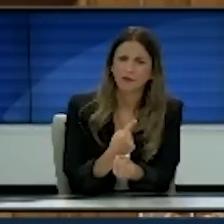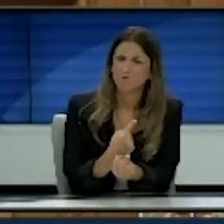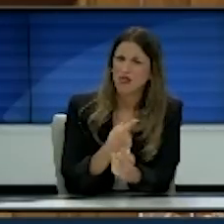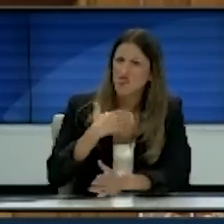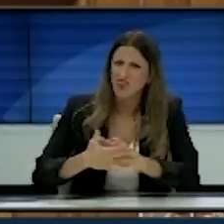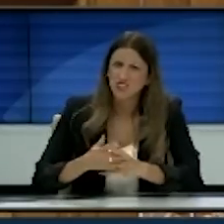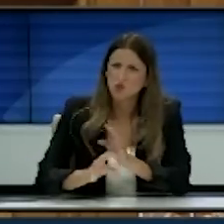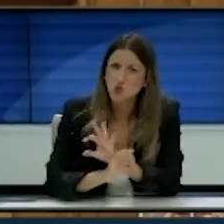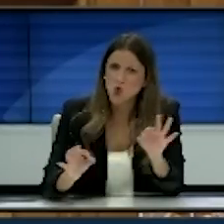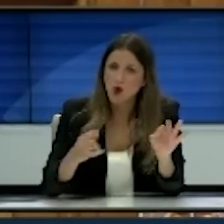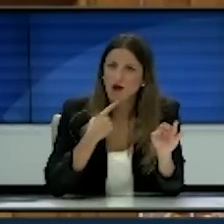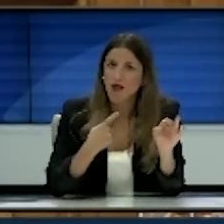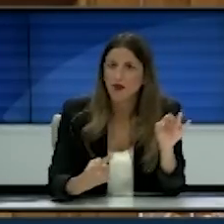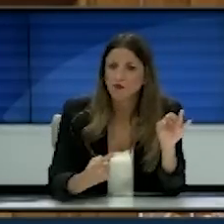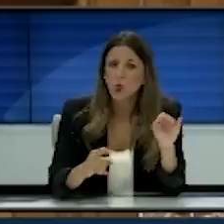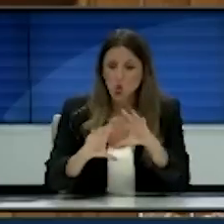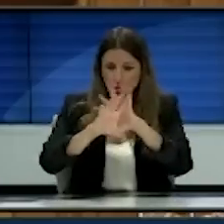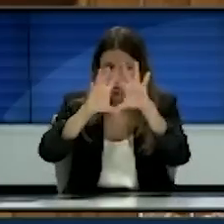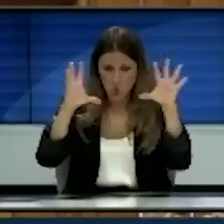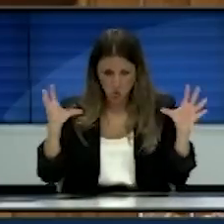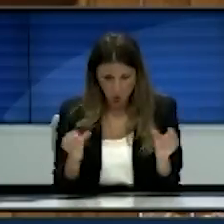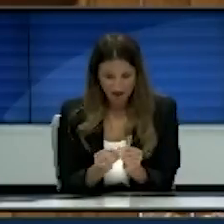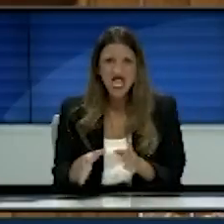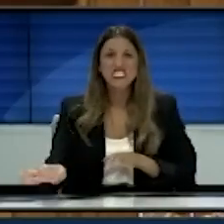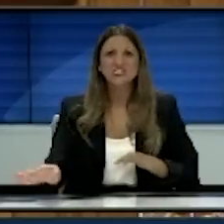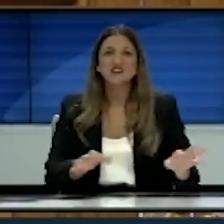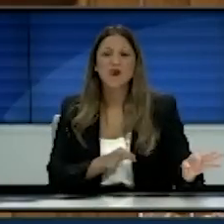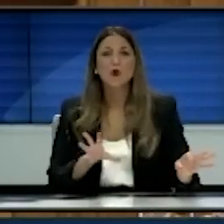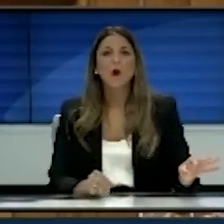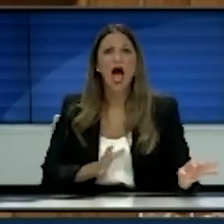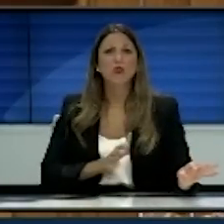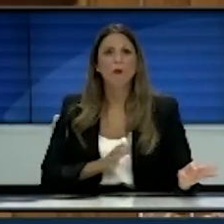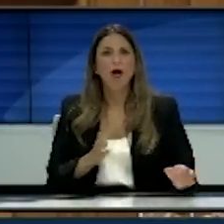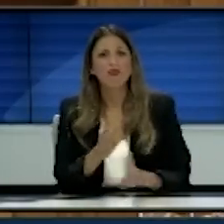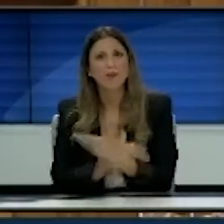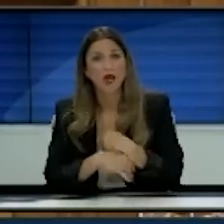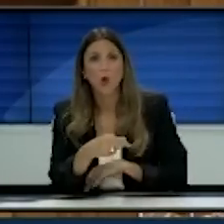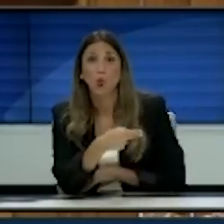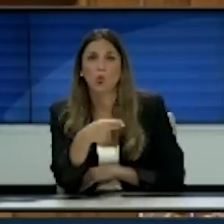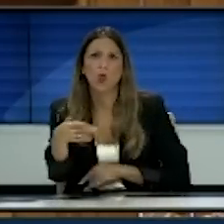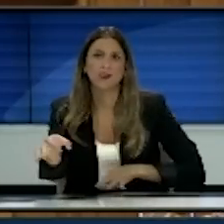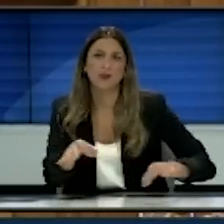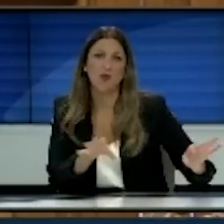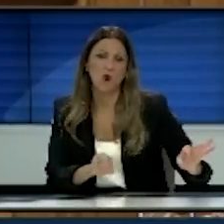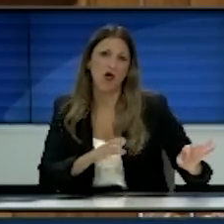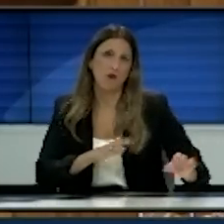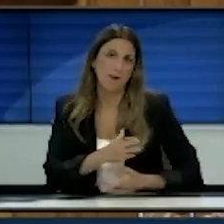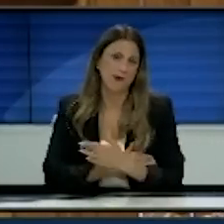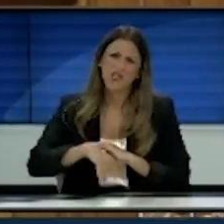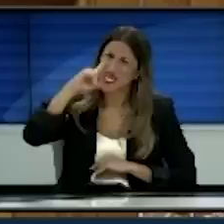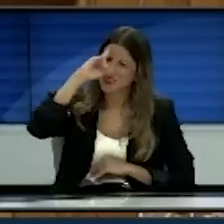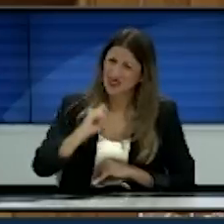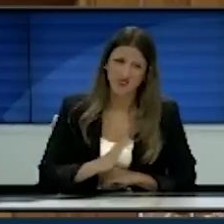που περιλαμβάνονται στο περιβόητο σχέδιό σας για την αναπηρία. Και ενώ ξέρετε πως τα άτομα με